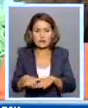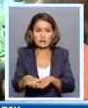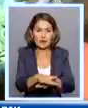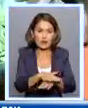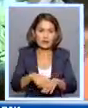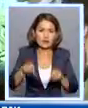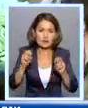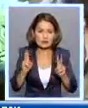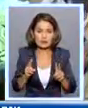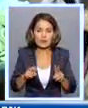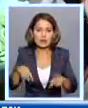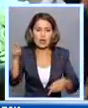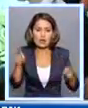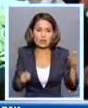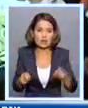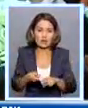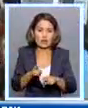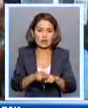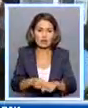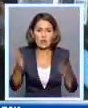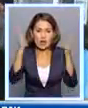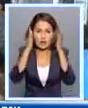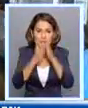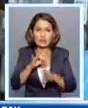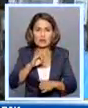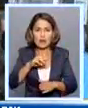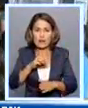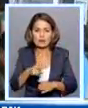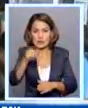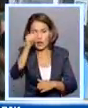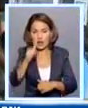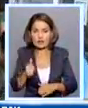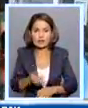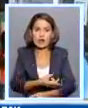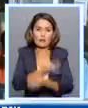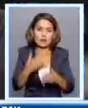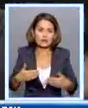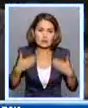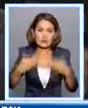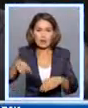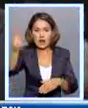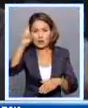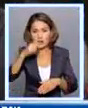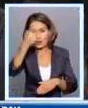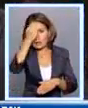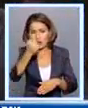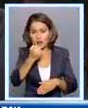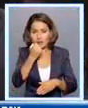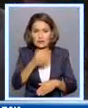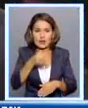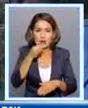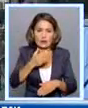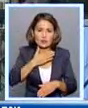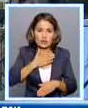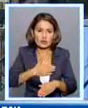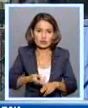шағын концерттік бағдарламаны тамашалады. Келушілер қасиетті Рамазан айына амандық пен саулыққа жеткізгеніне Алла Тағалаға шүкіршілік етіп, келесі Рамазан айына